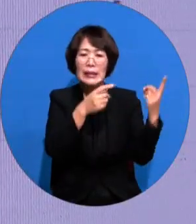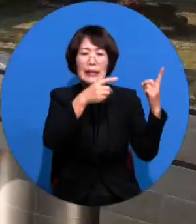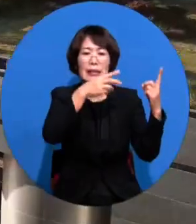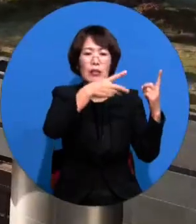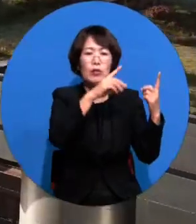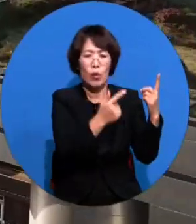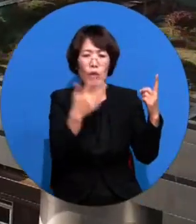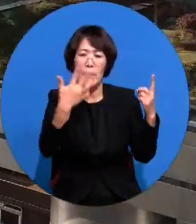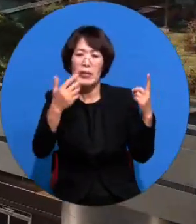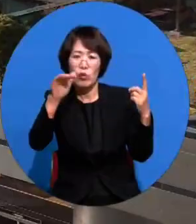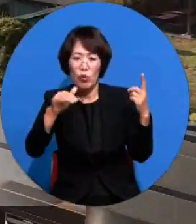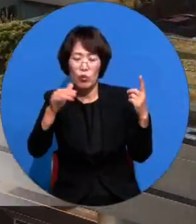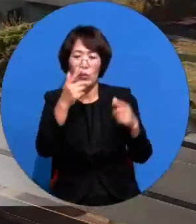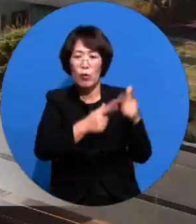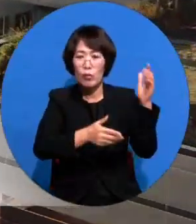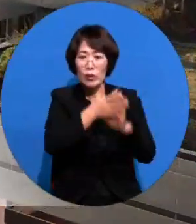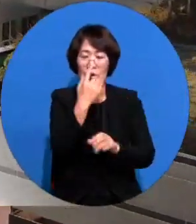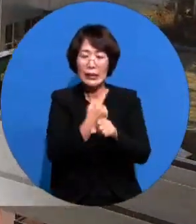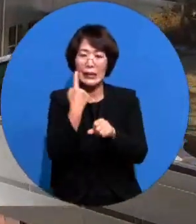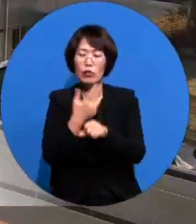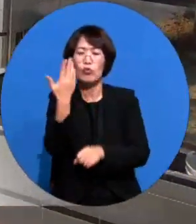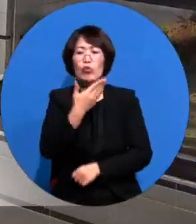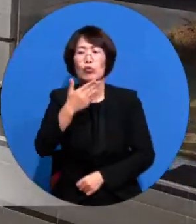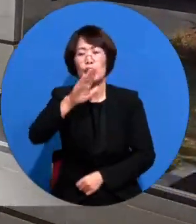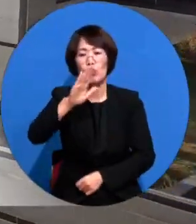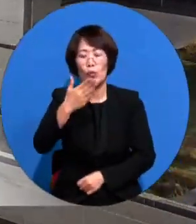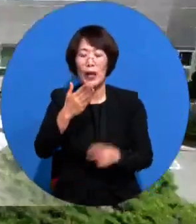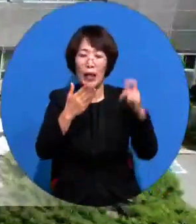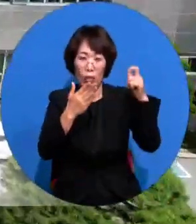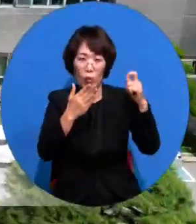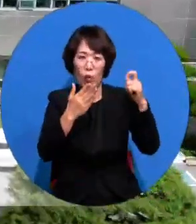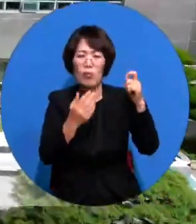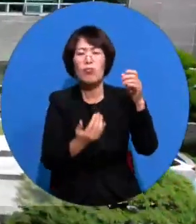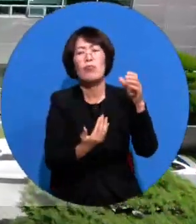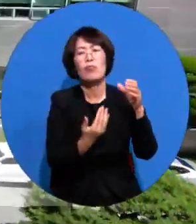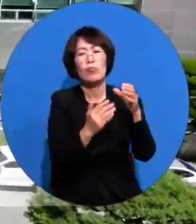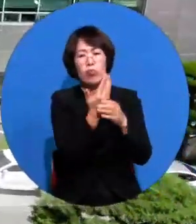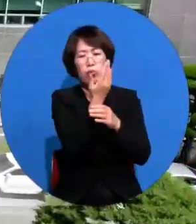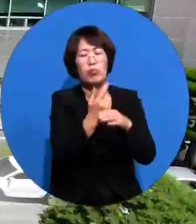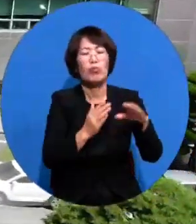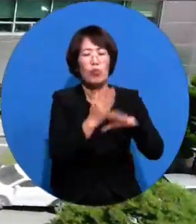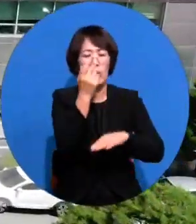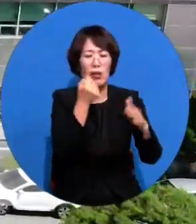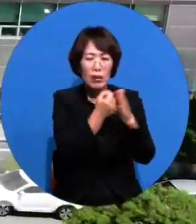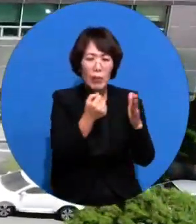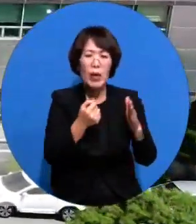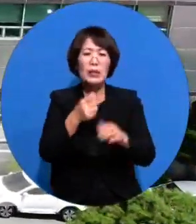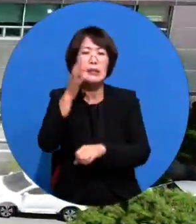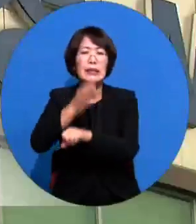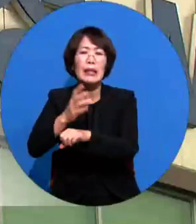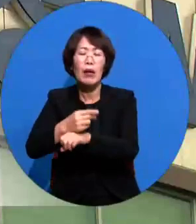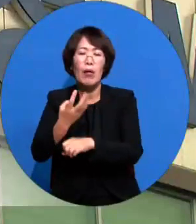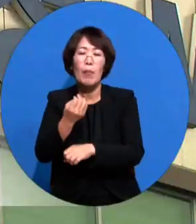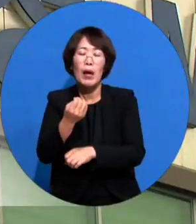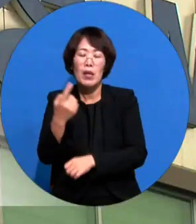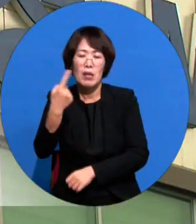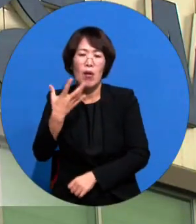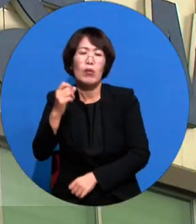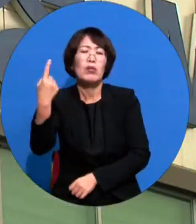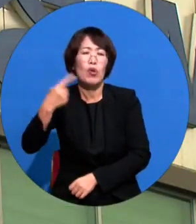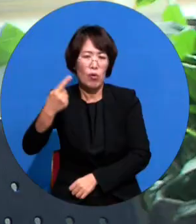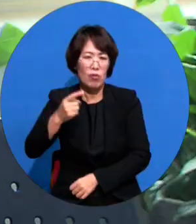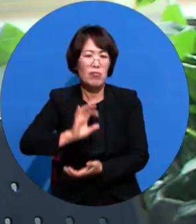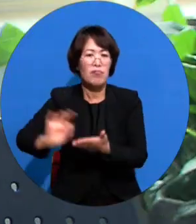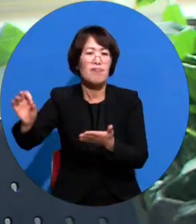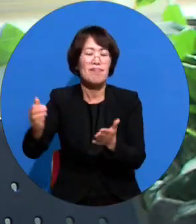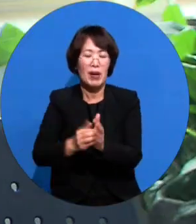내외로 목포시의 경우 지난해 9,900톤의 온실가스를 초과 배출해 배출권을 구입하는 데 1억 천여만 원을